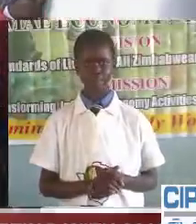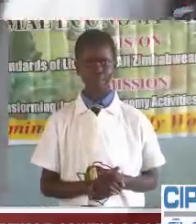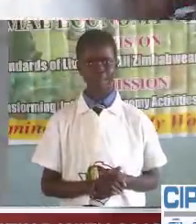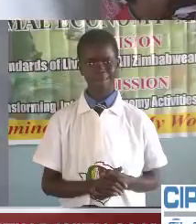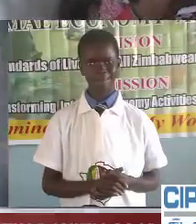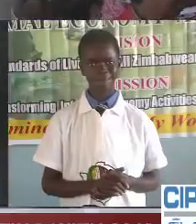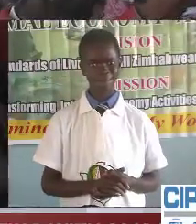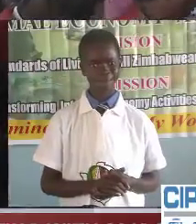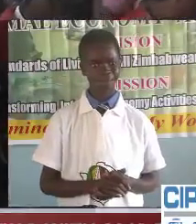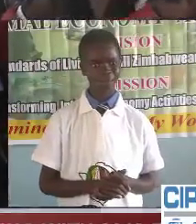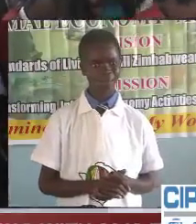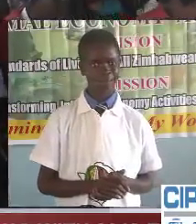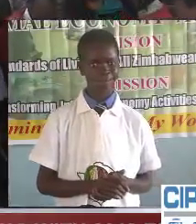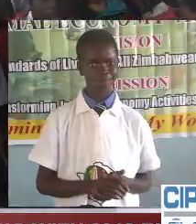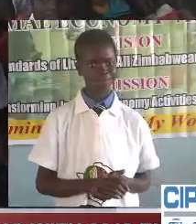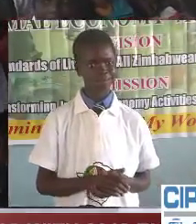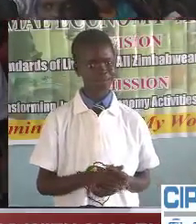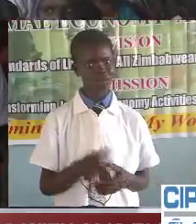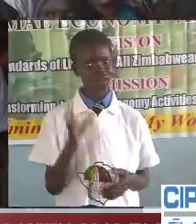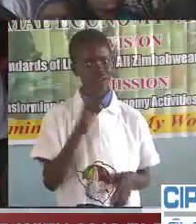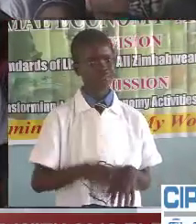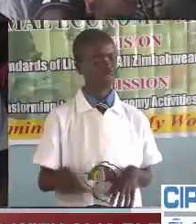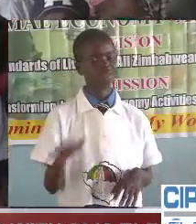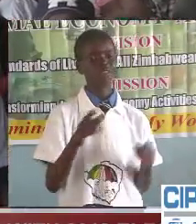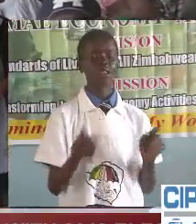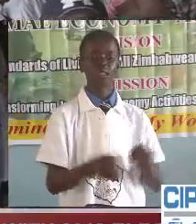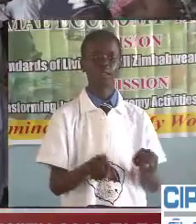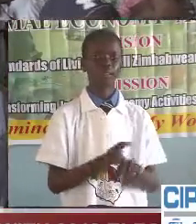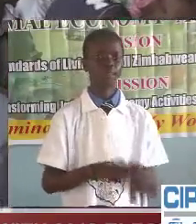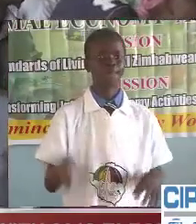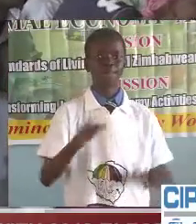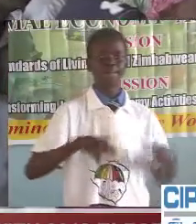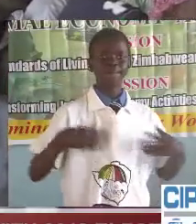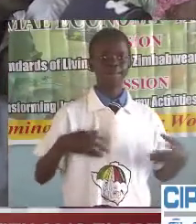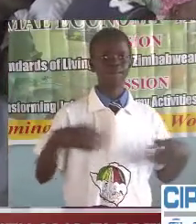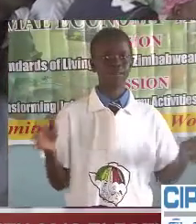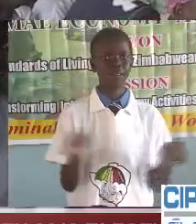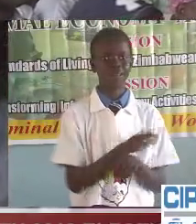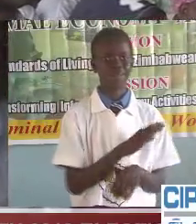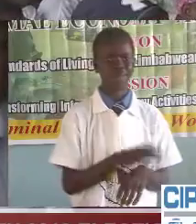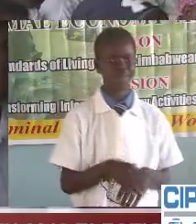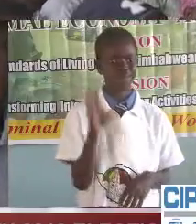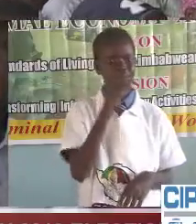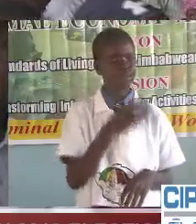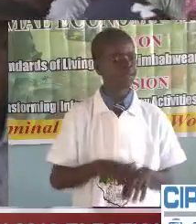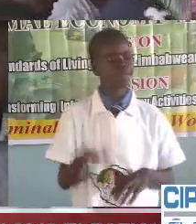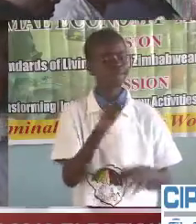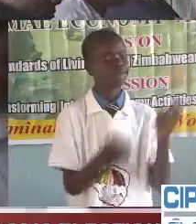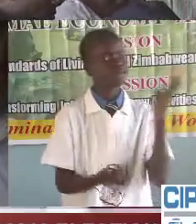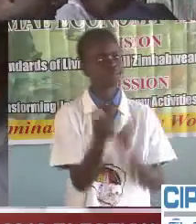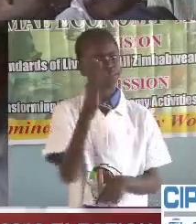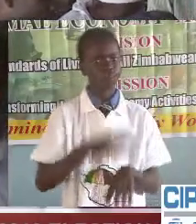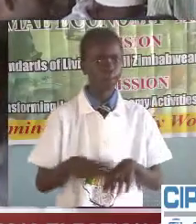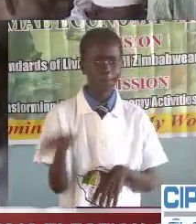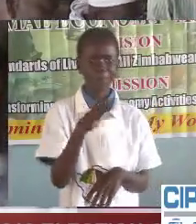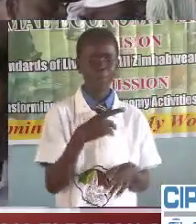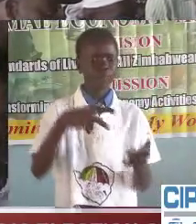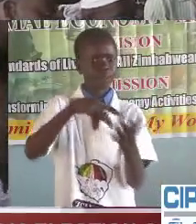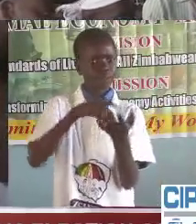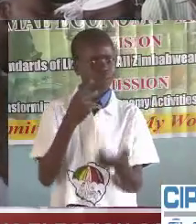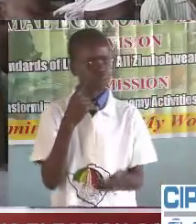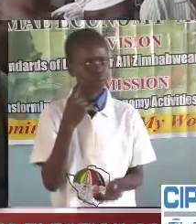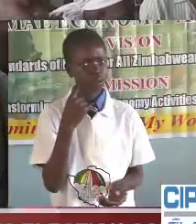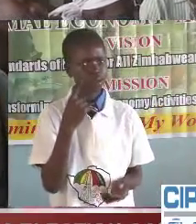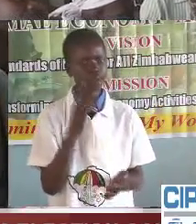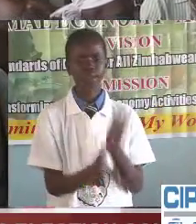Wow, I think the environment is now flexible. Nai. Pachine chakumirira here apa. Pachine chakumirira